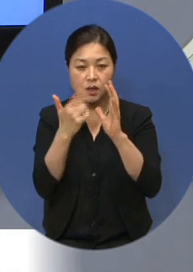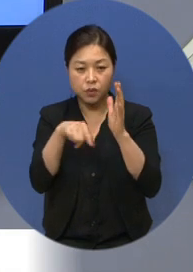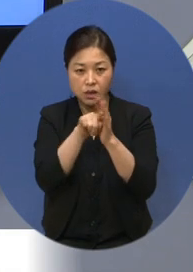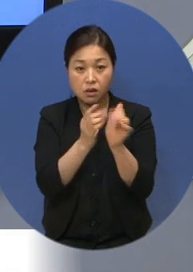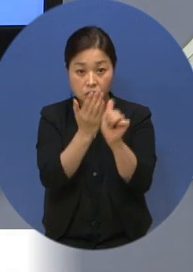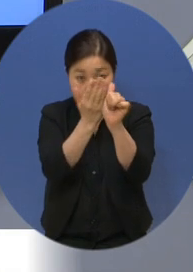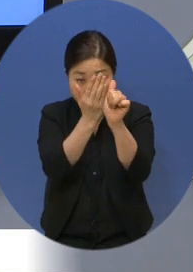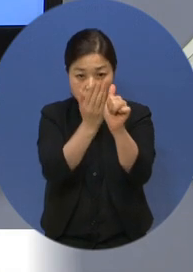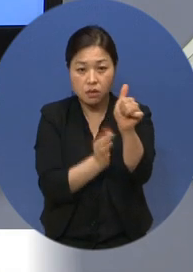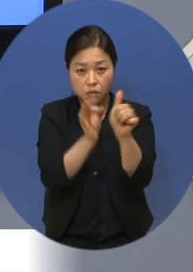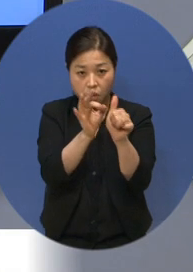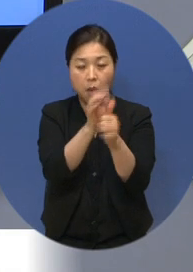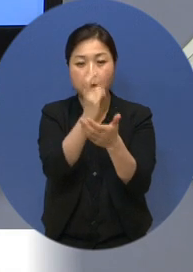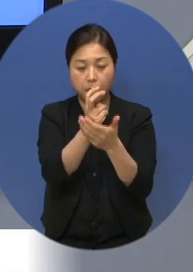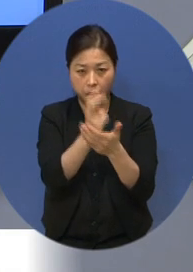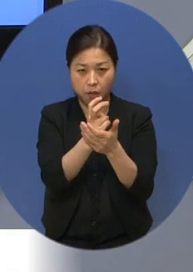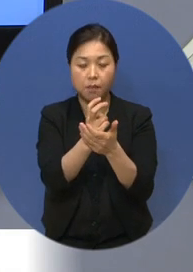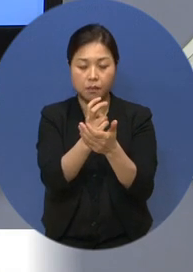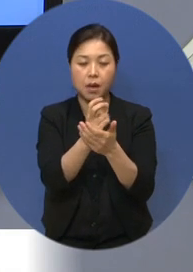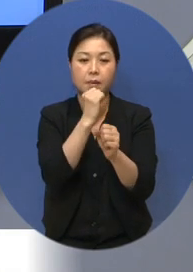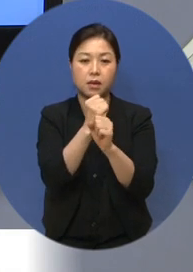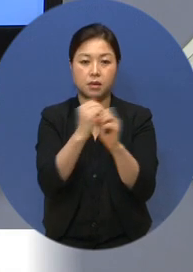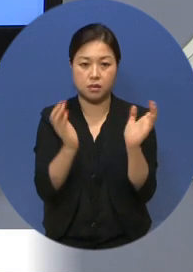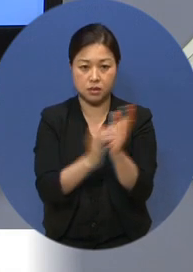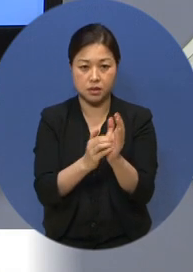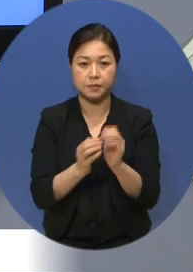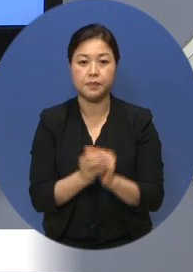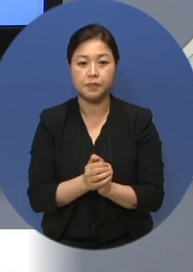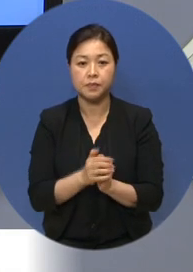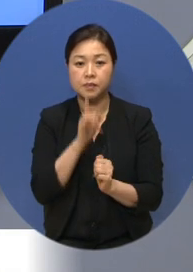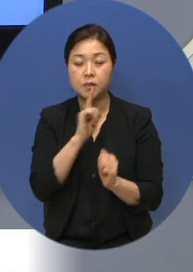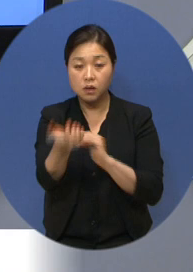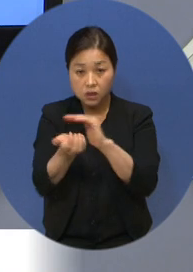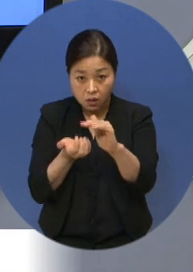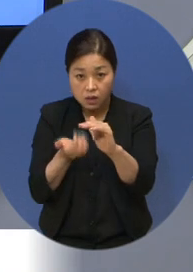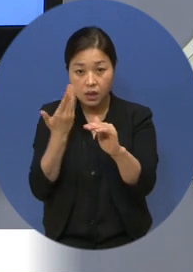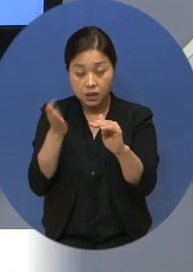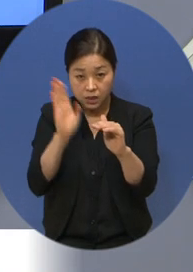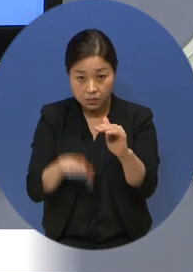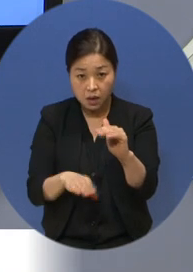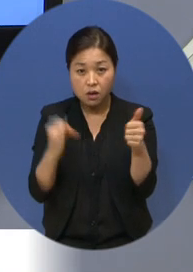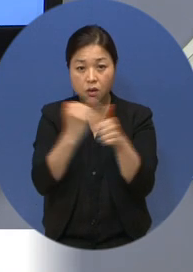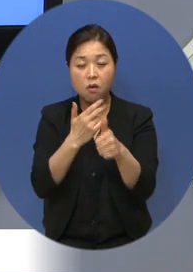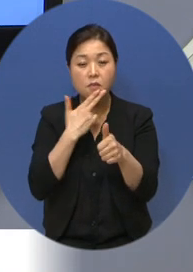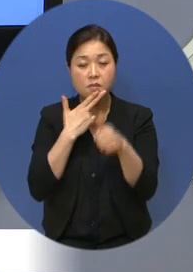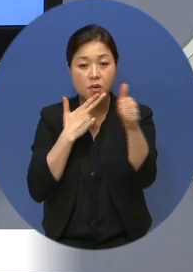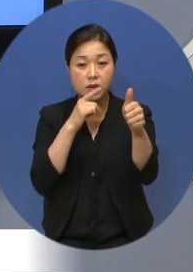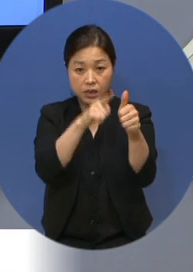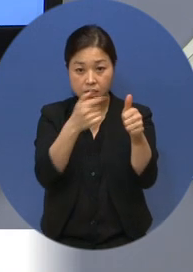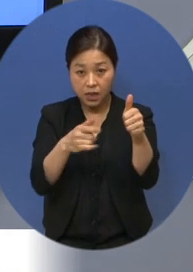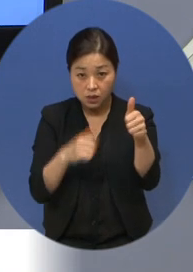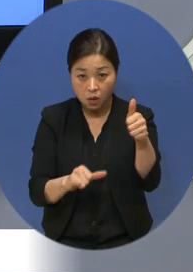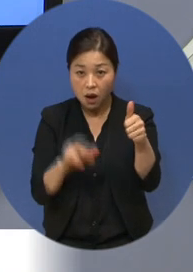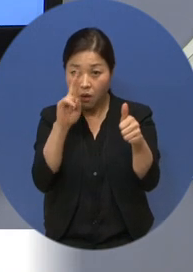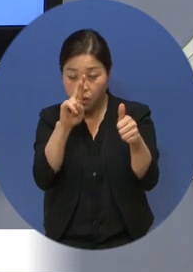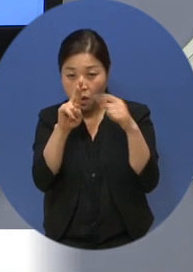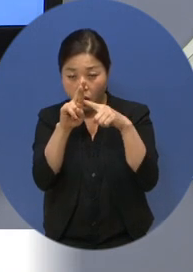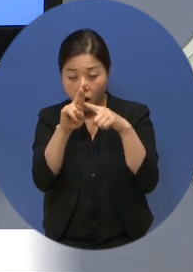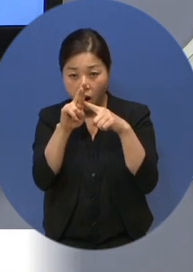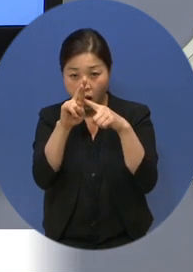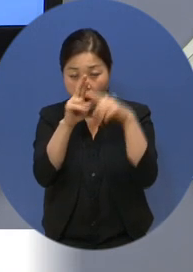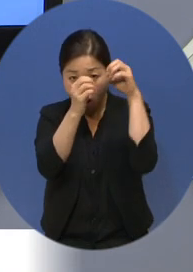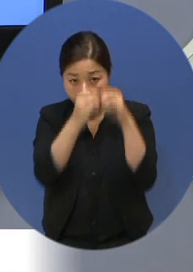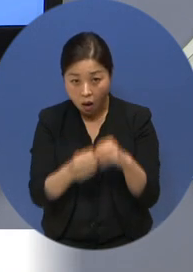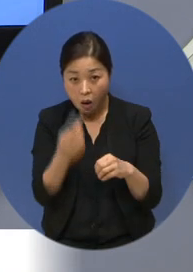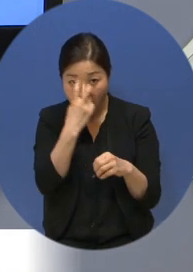했습니다 이번 조치로 출생신고 전이라도 미혼 부가 자녀와 의 유전자 검사 결과 졸 생